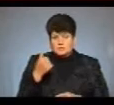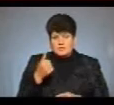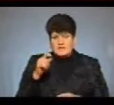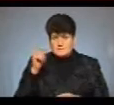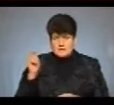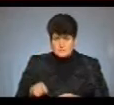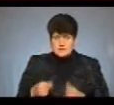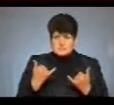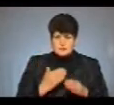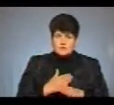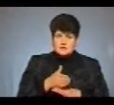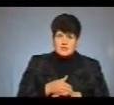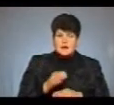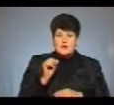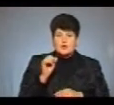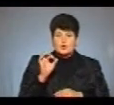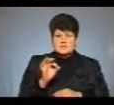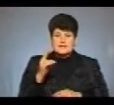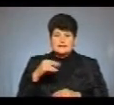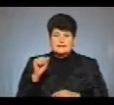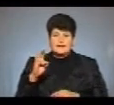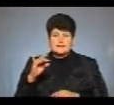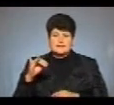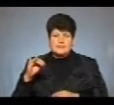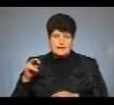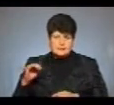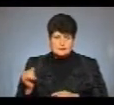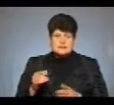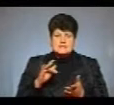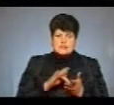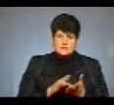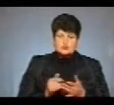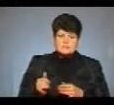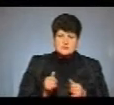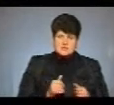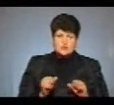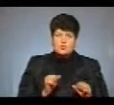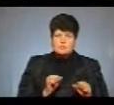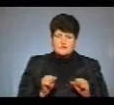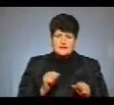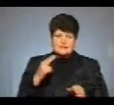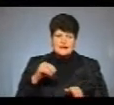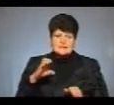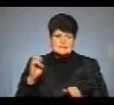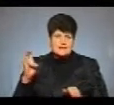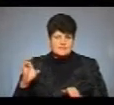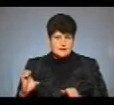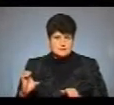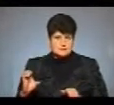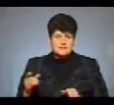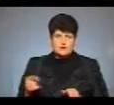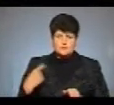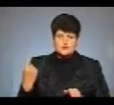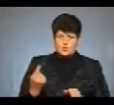Данілін, начальник відділу агітаційно-пропагандистської роботи Центру забезпечення діяльності управління ДСНС в